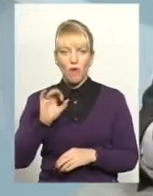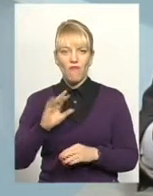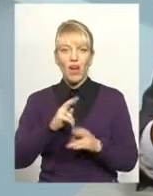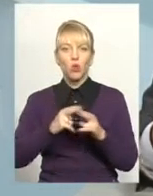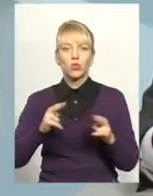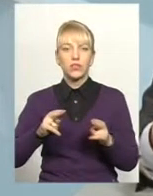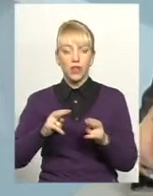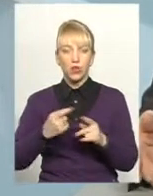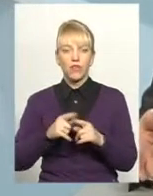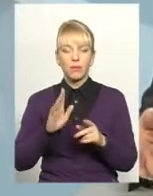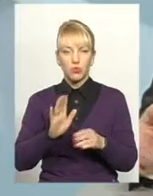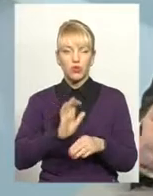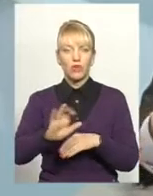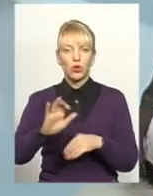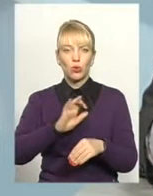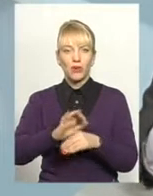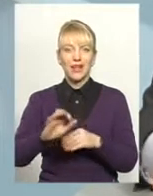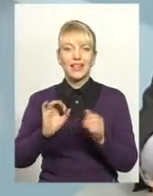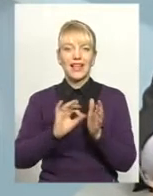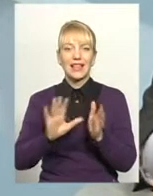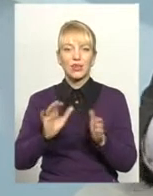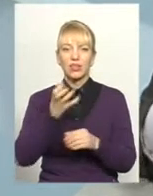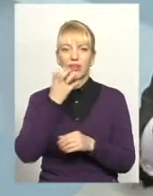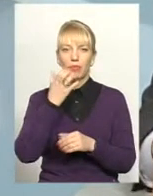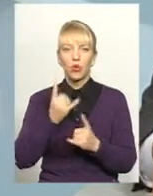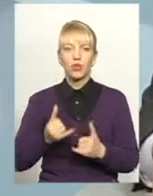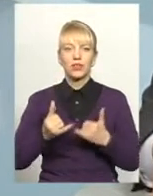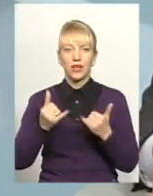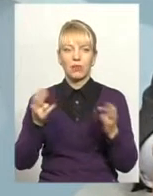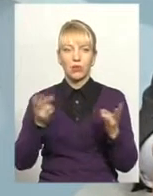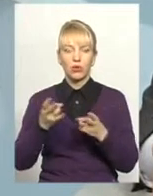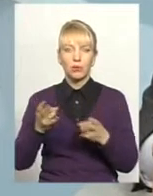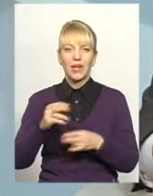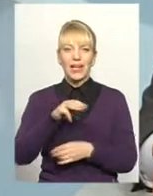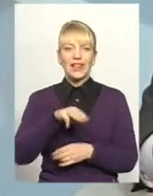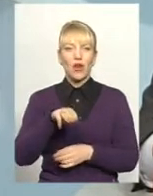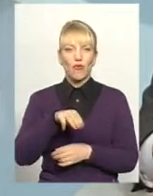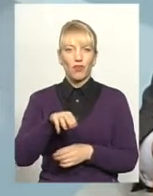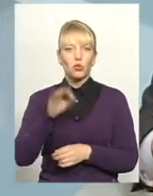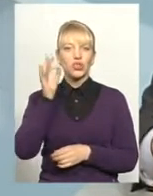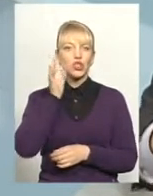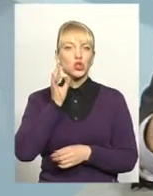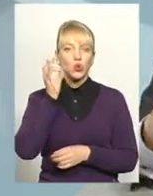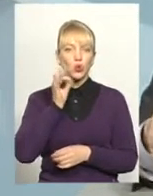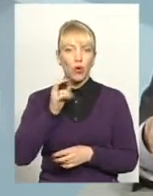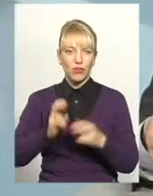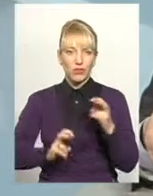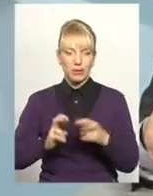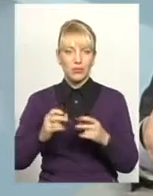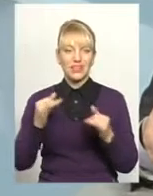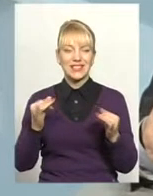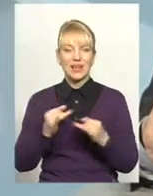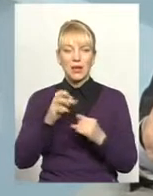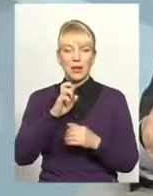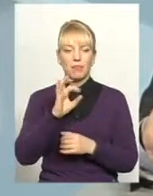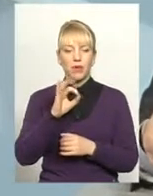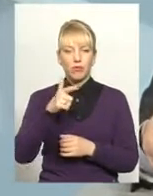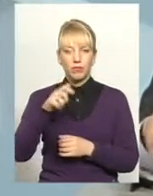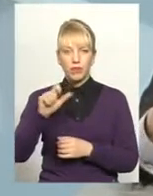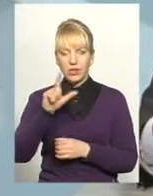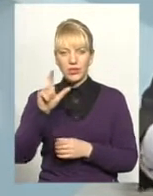виробляти електроенергію і тепло для потреб Теофіпольського цукрового заводу. Зацікавились біогазовими